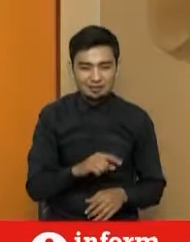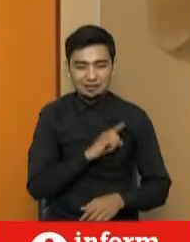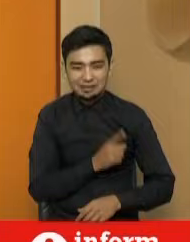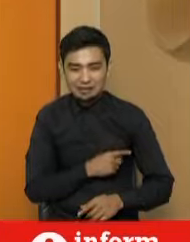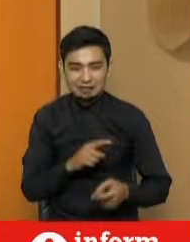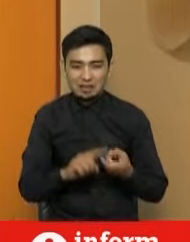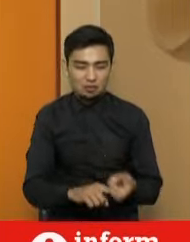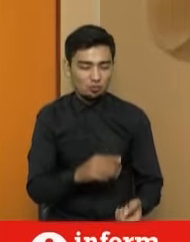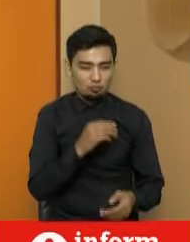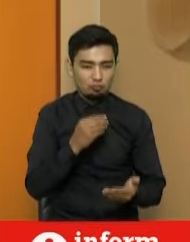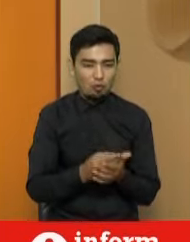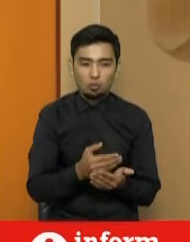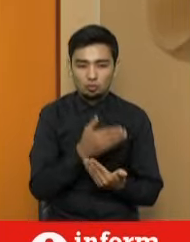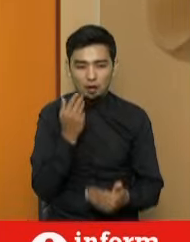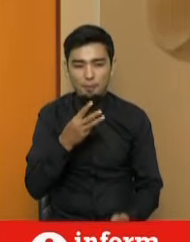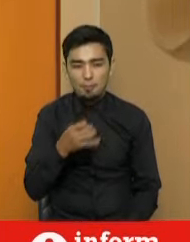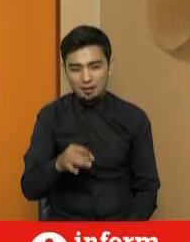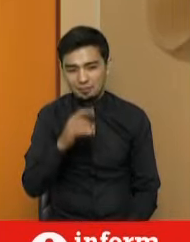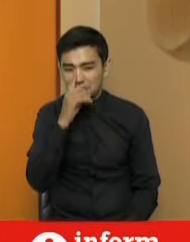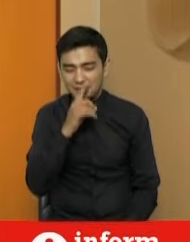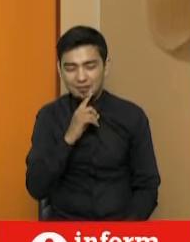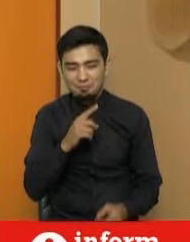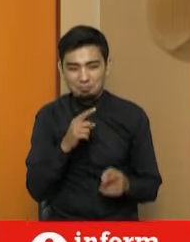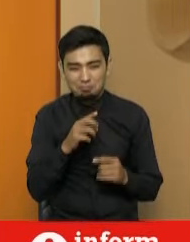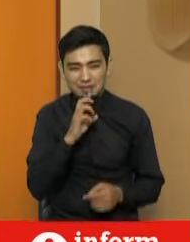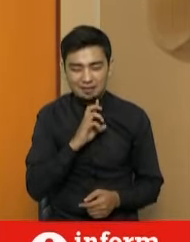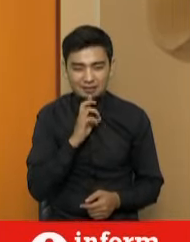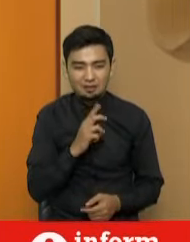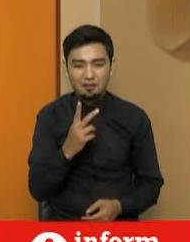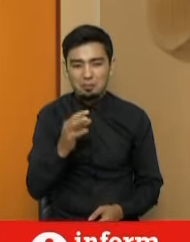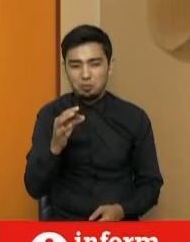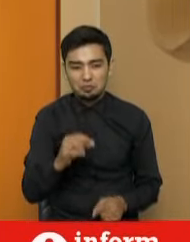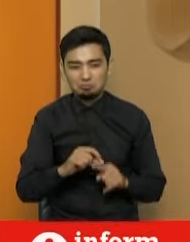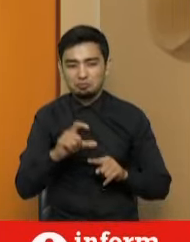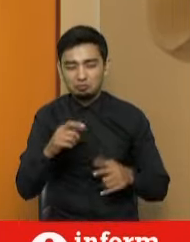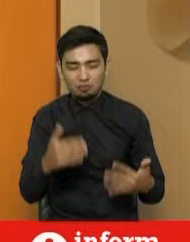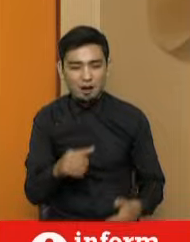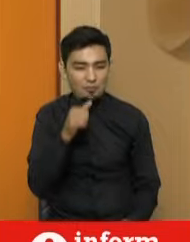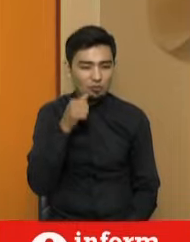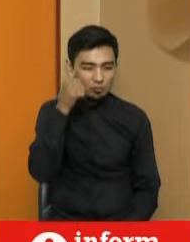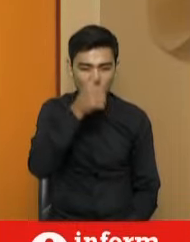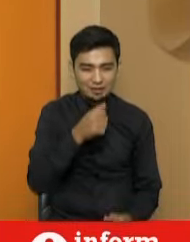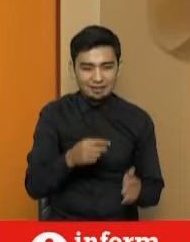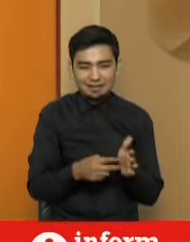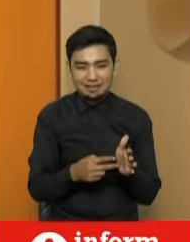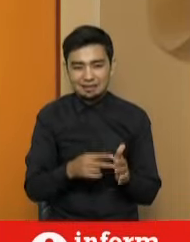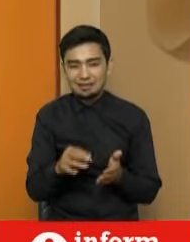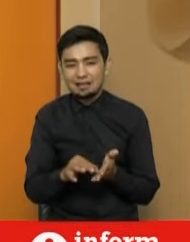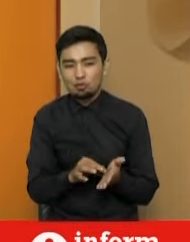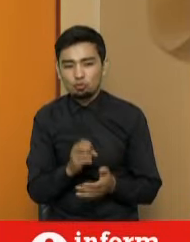сильно. По данным за май, бензин подорожал лишь на 2,2% за год. В прошлом году цена на него подскочила сразу